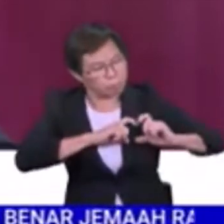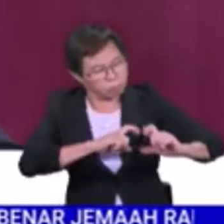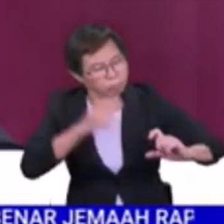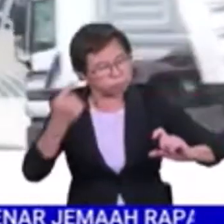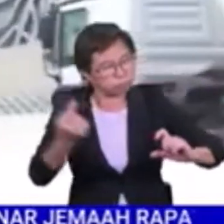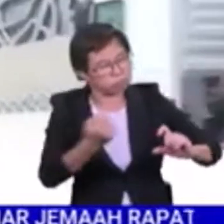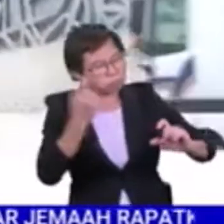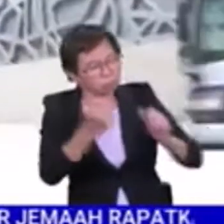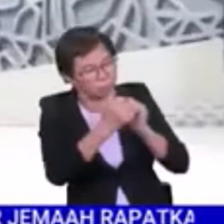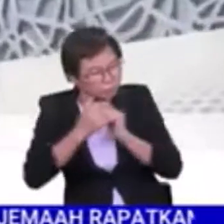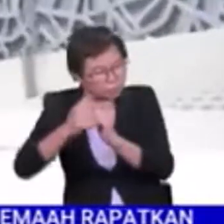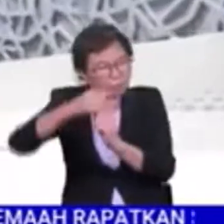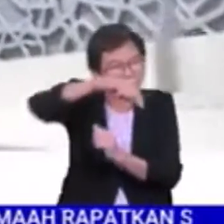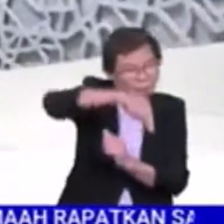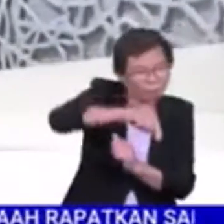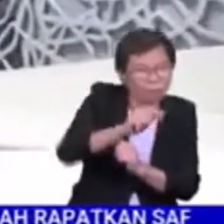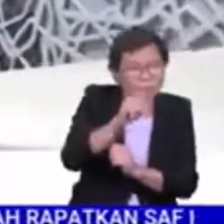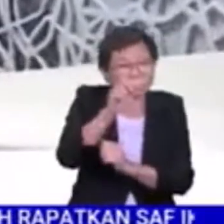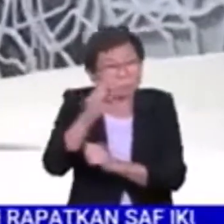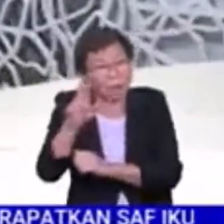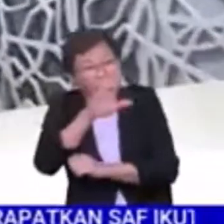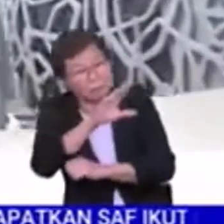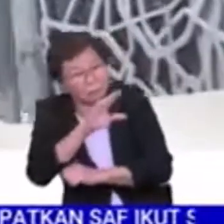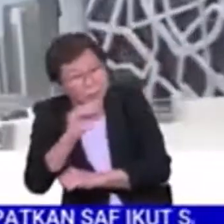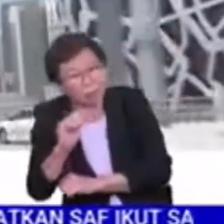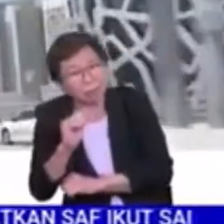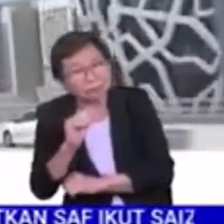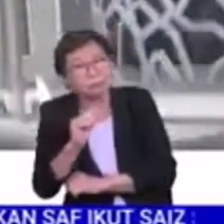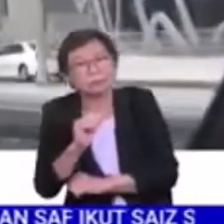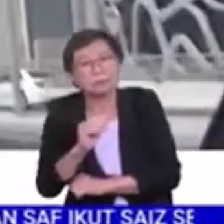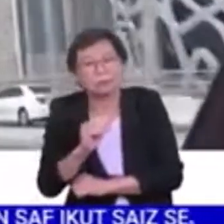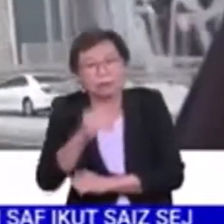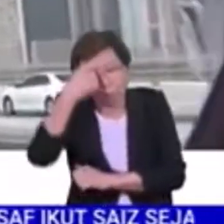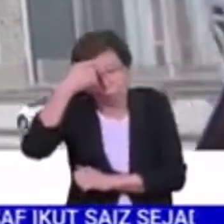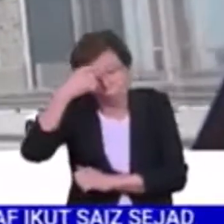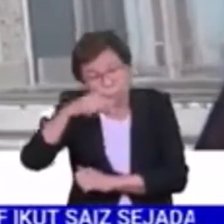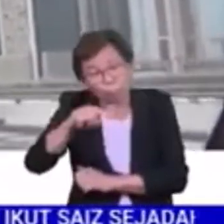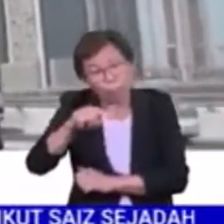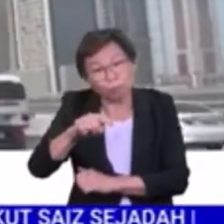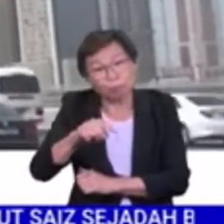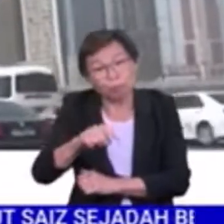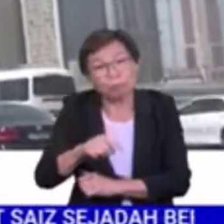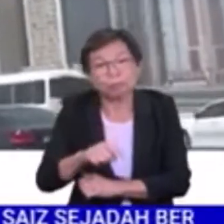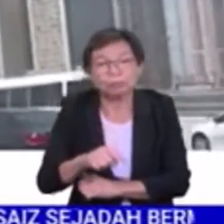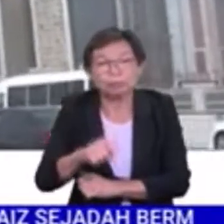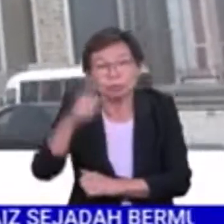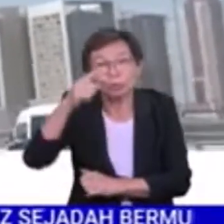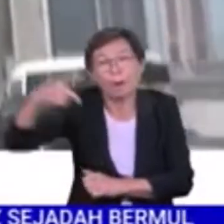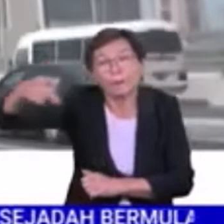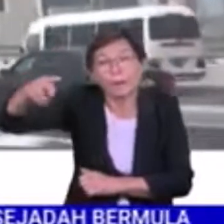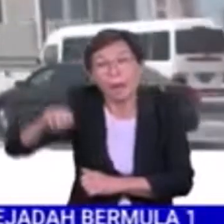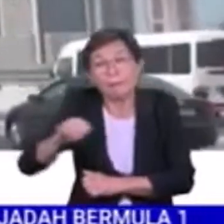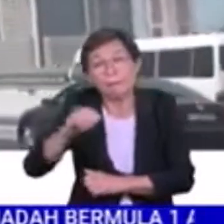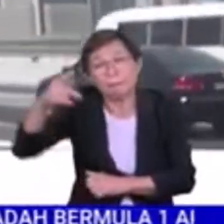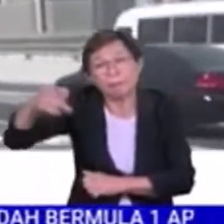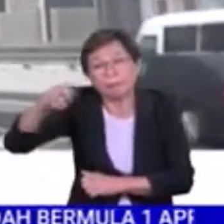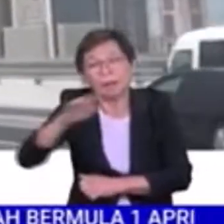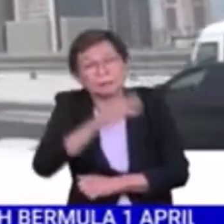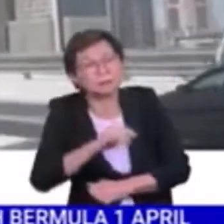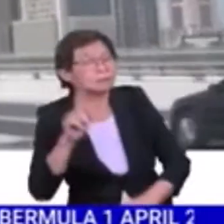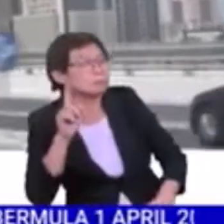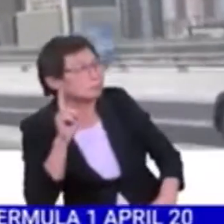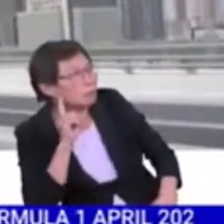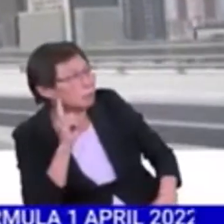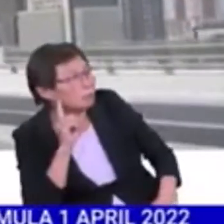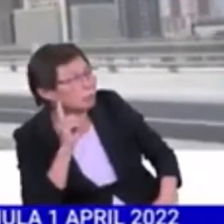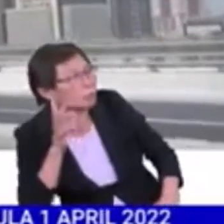bersama Qatar, dan selain itu untuk YAB Perdana Menteri dan juga delegasi mendengar